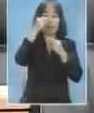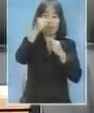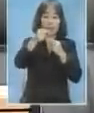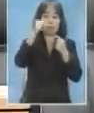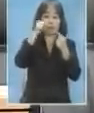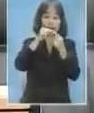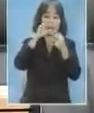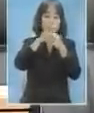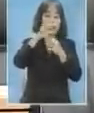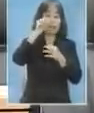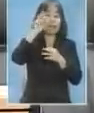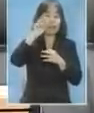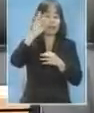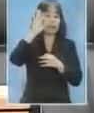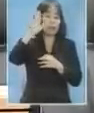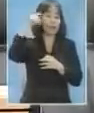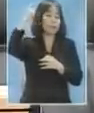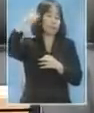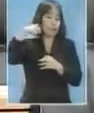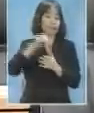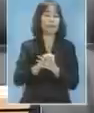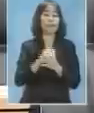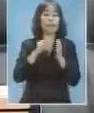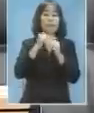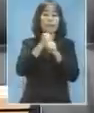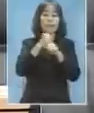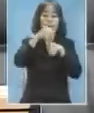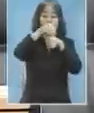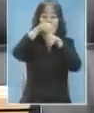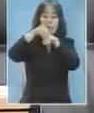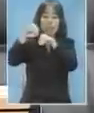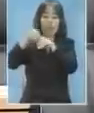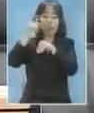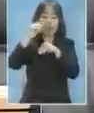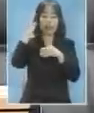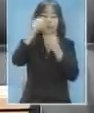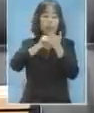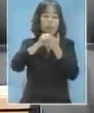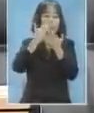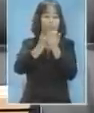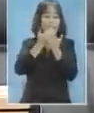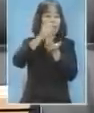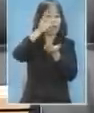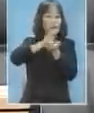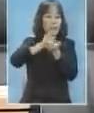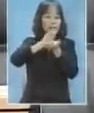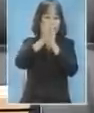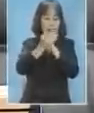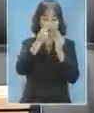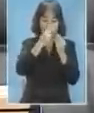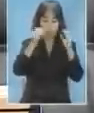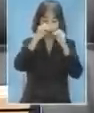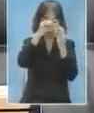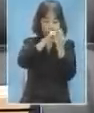ะริดตรงนี้ก็เป็นการสร้างในลักษณะการสร้างจุดเปลี่ยนนั่นหมายความว่าไงกระบวนการงบประมาณที่ผมไม่เห็นปรากฏในงบประมา